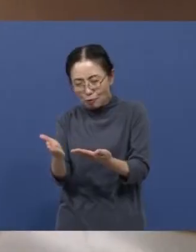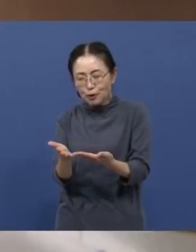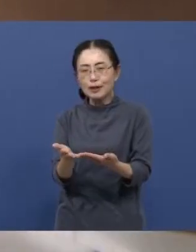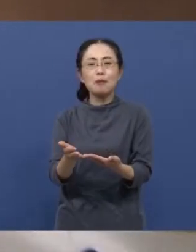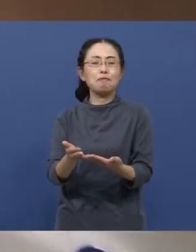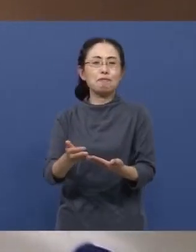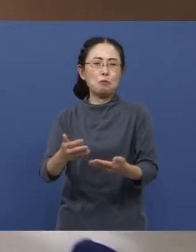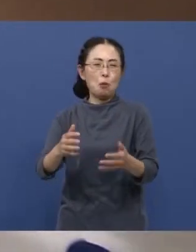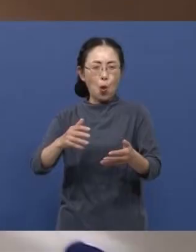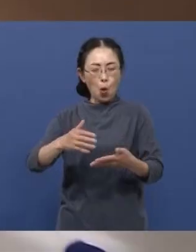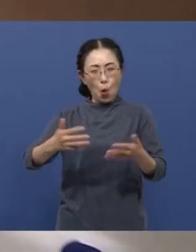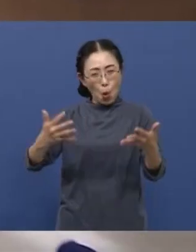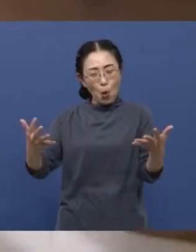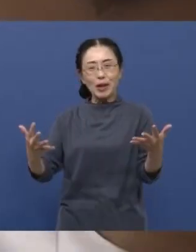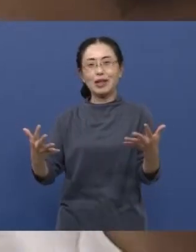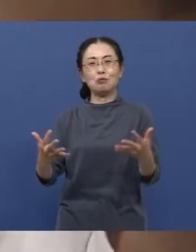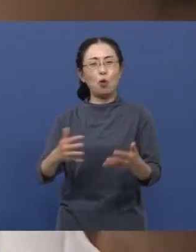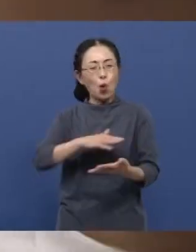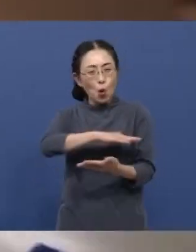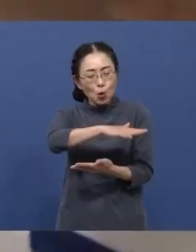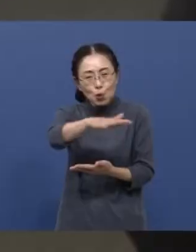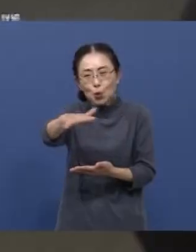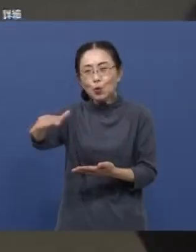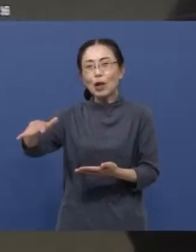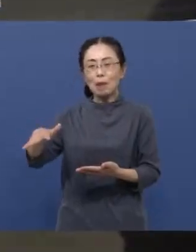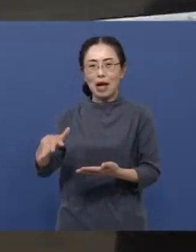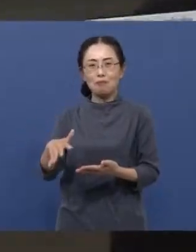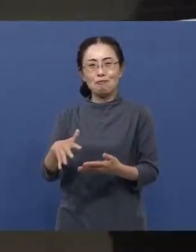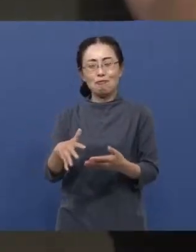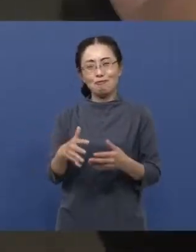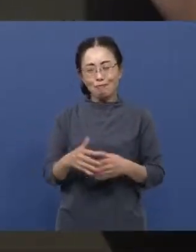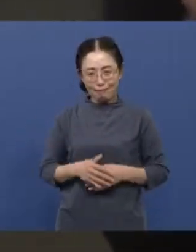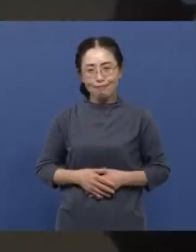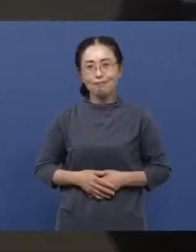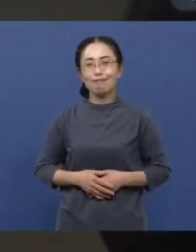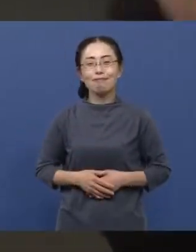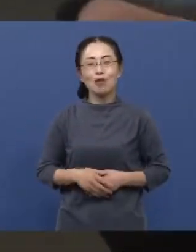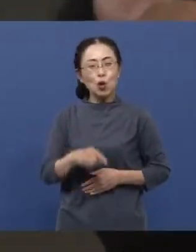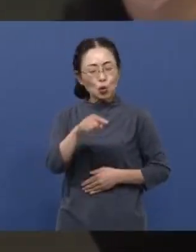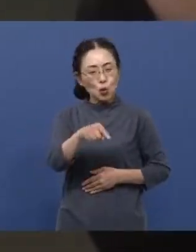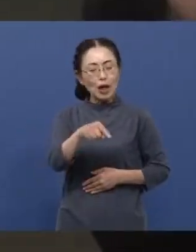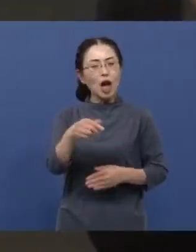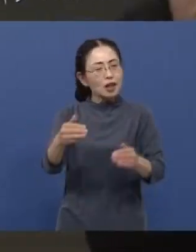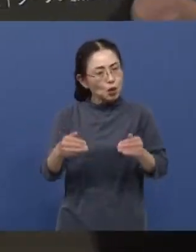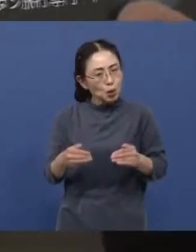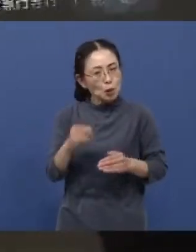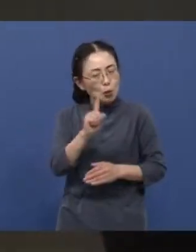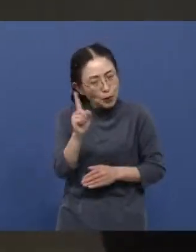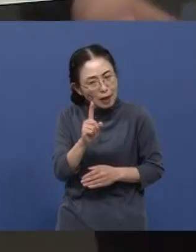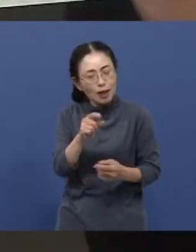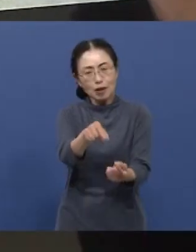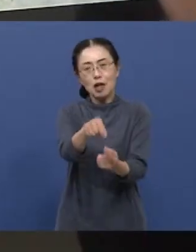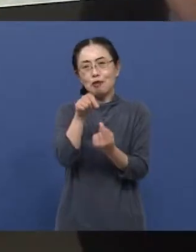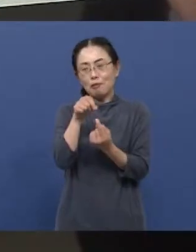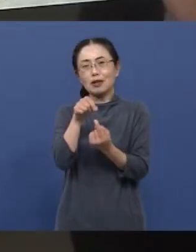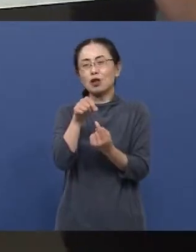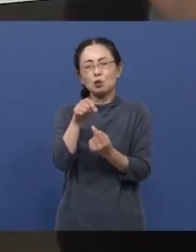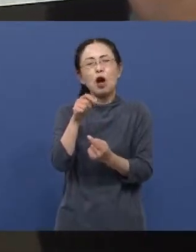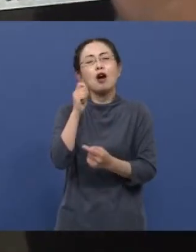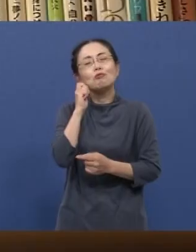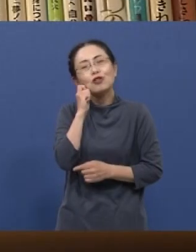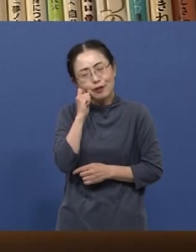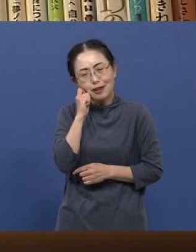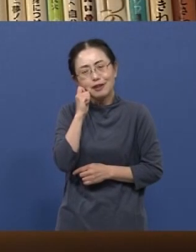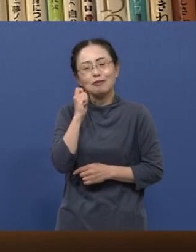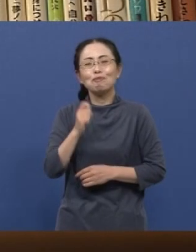その量はもういわゆる大海原大海なんですよね。でその中から必要なものを引っ張ってくるのでも子どもたちは難しい子も